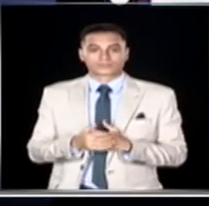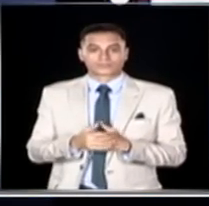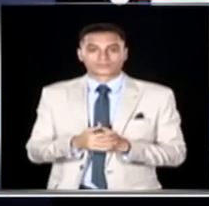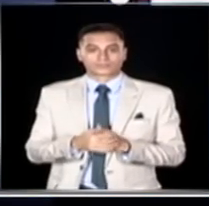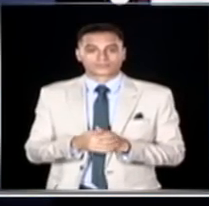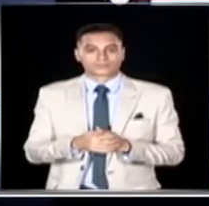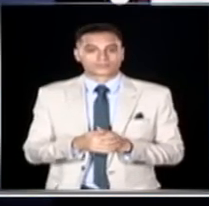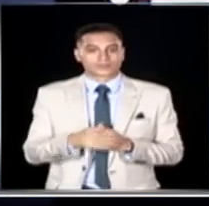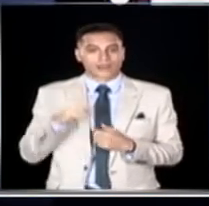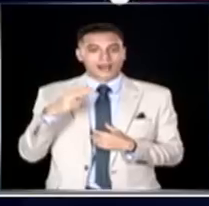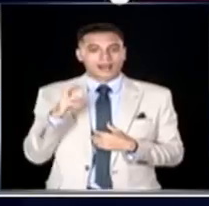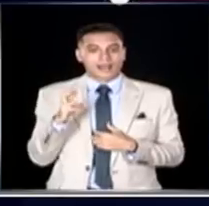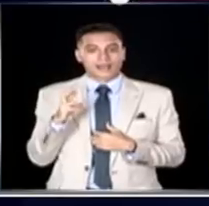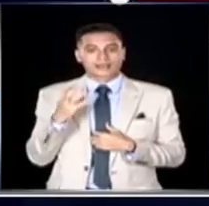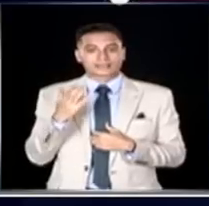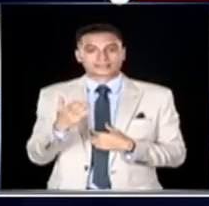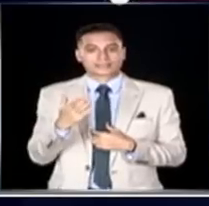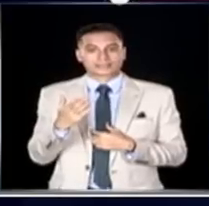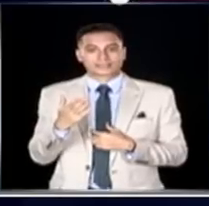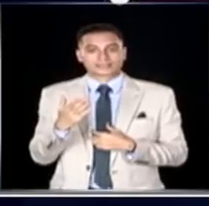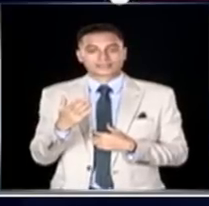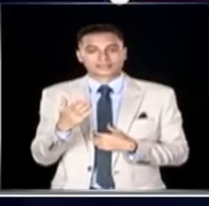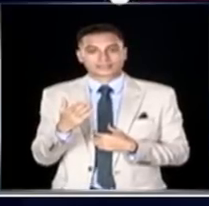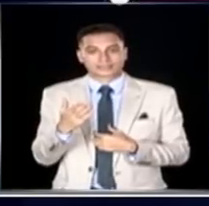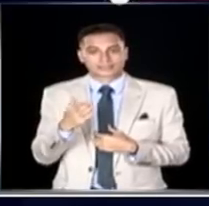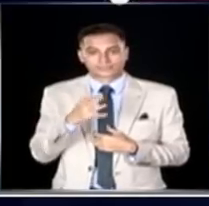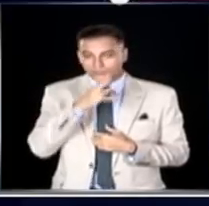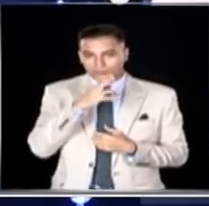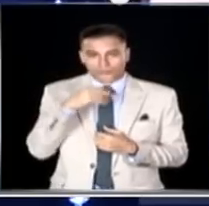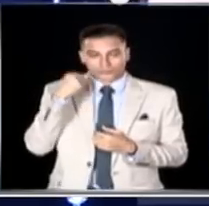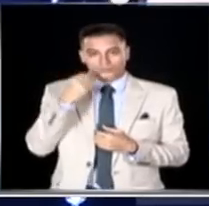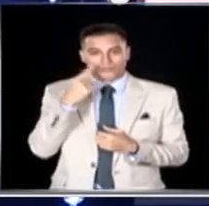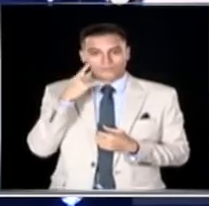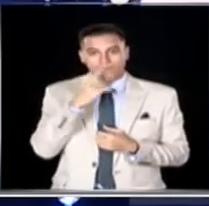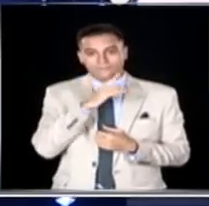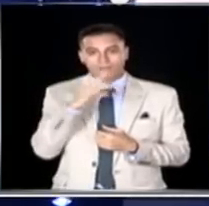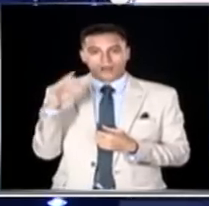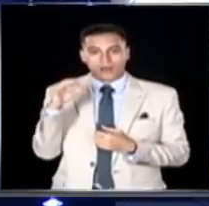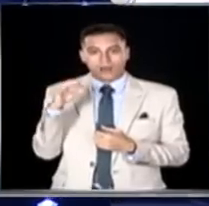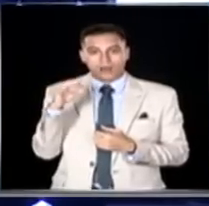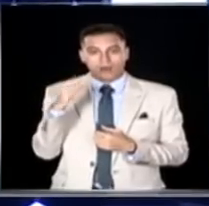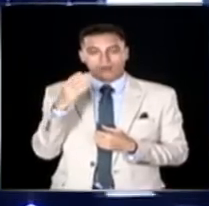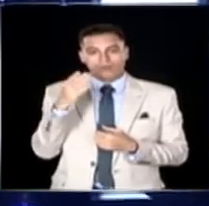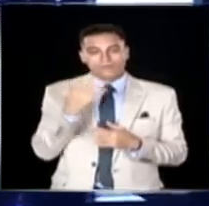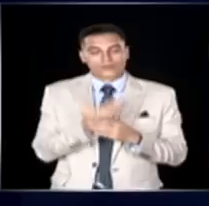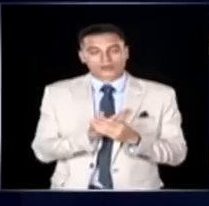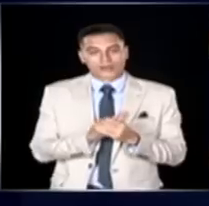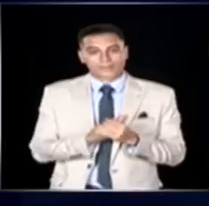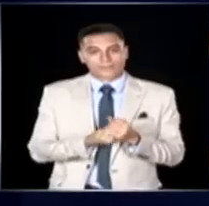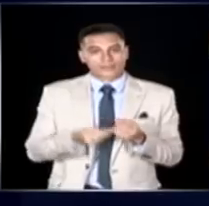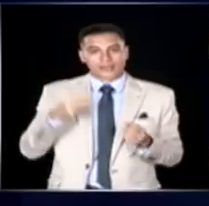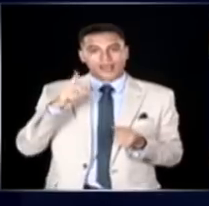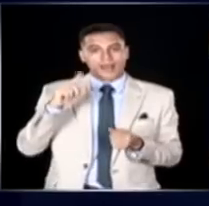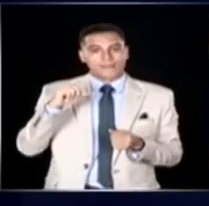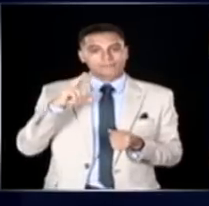العز. العز سلطان العلماء. العز ابن عبد السلام. هارد